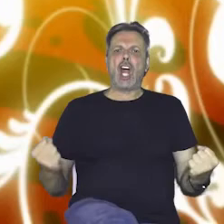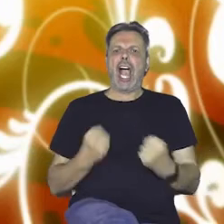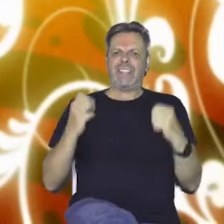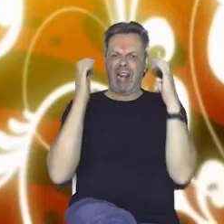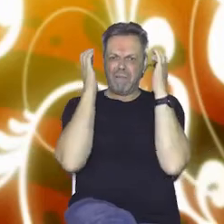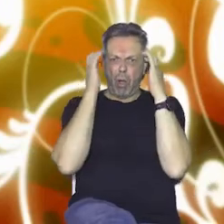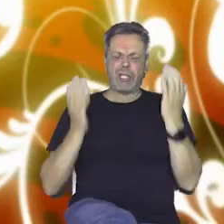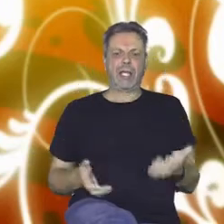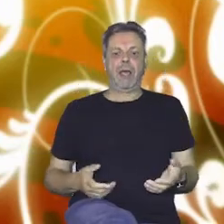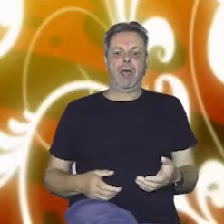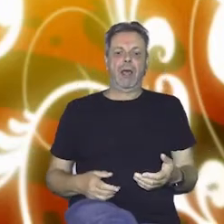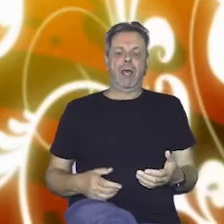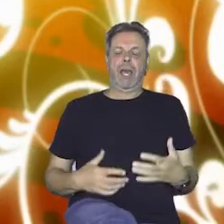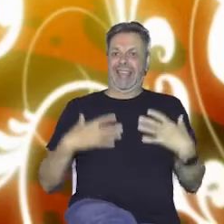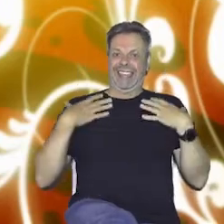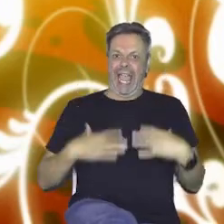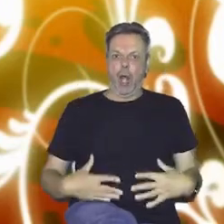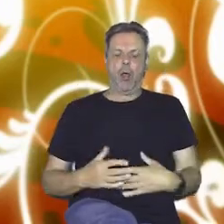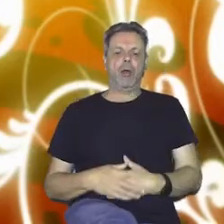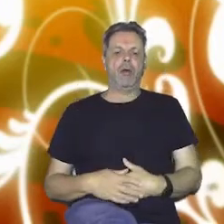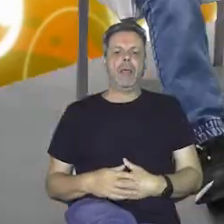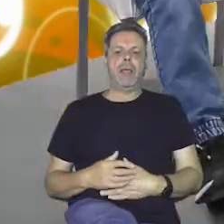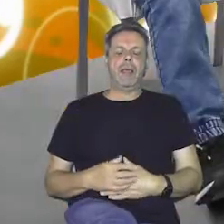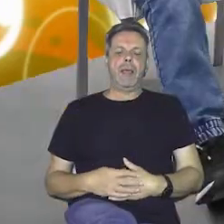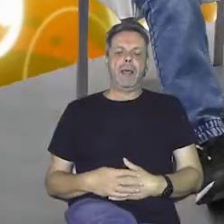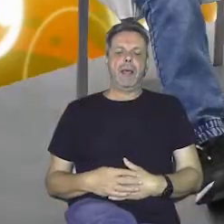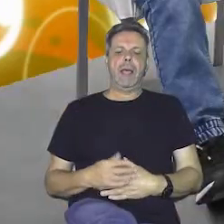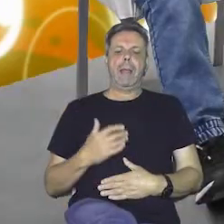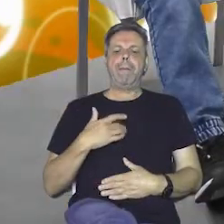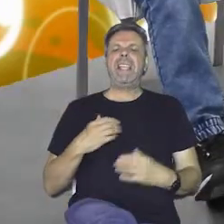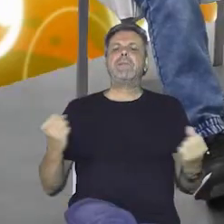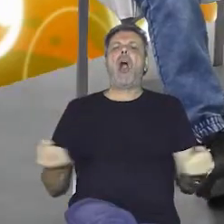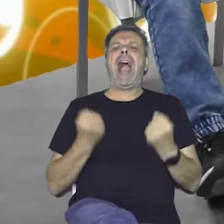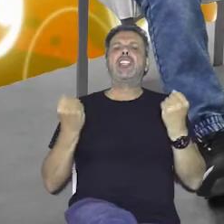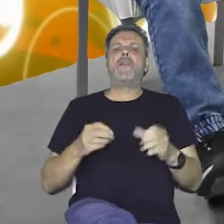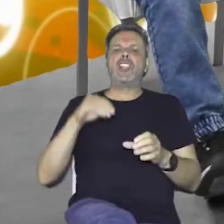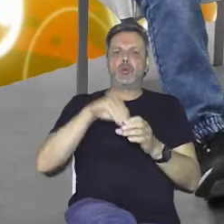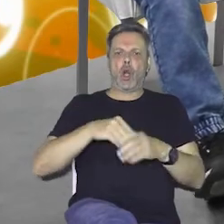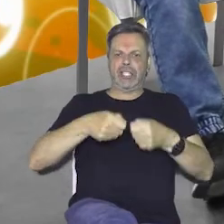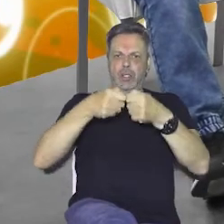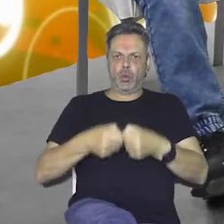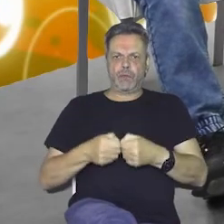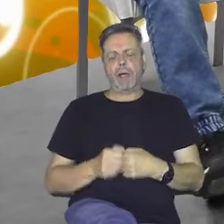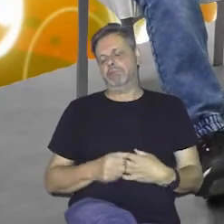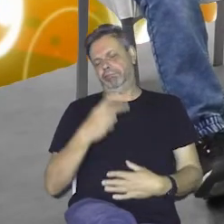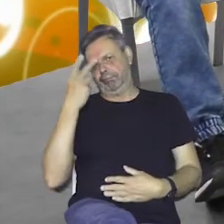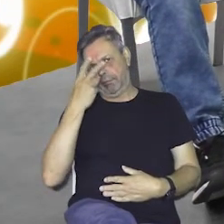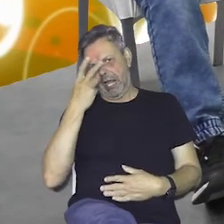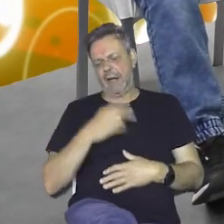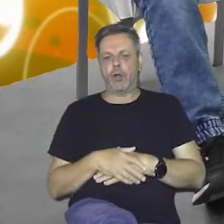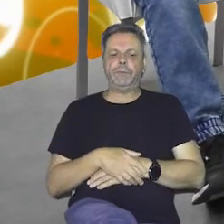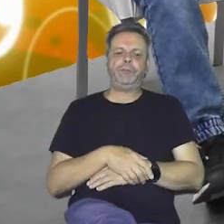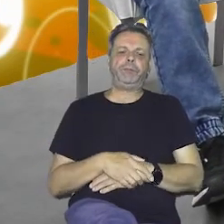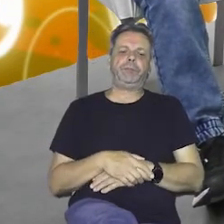mozak, aktivno naše tijelo, mi smo aktivni sudionici društva. Jasno. Je li tako?